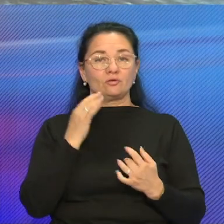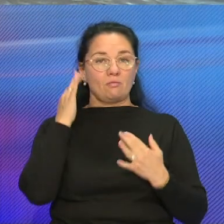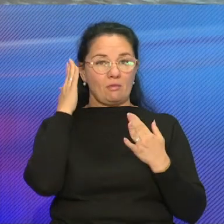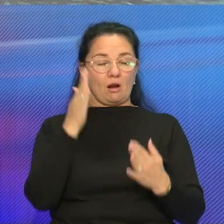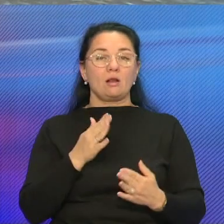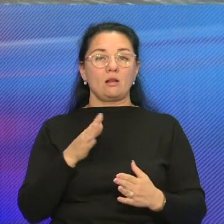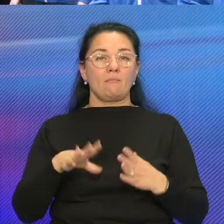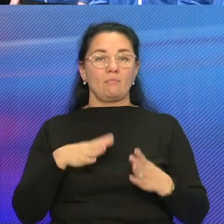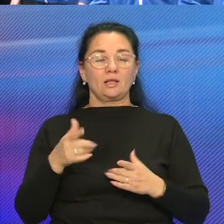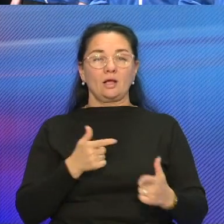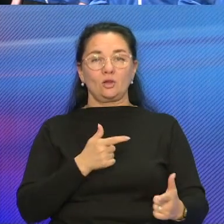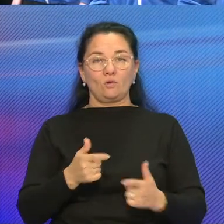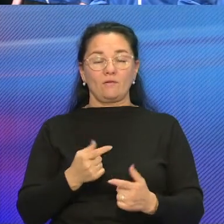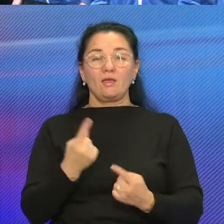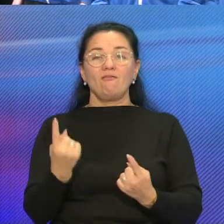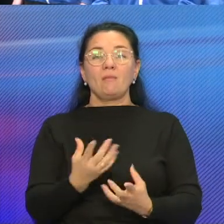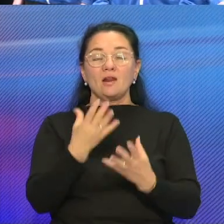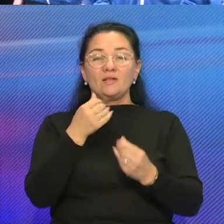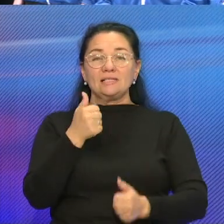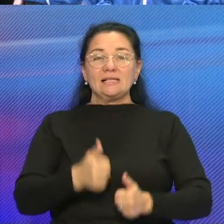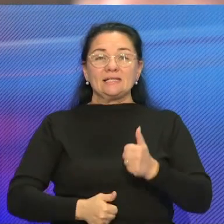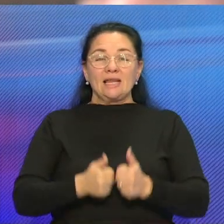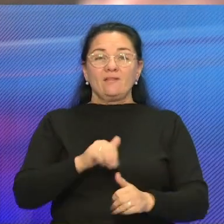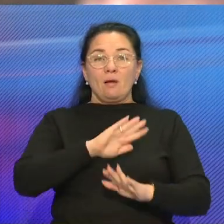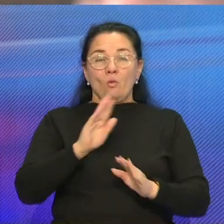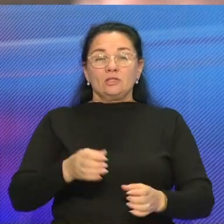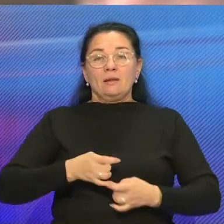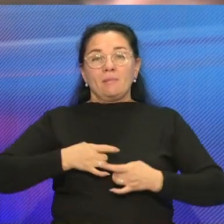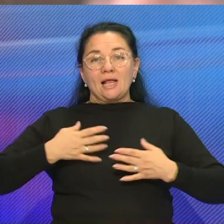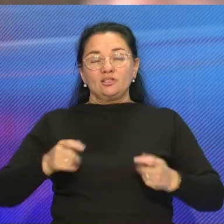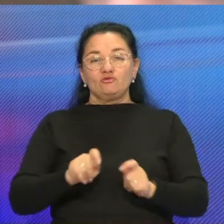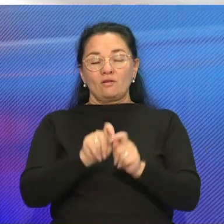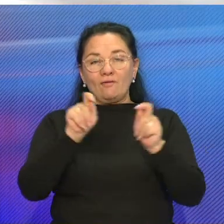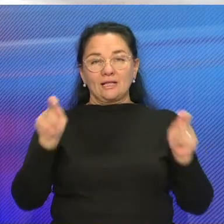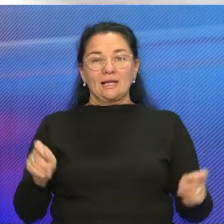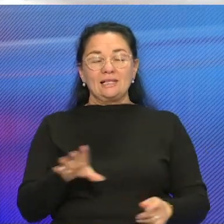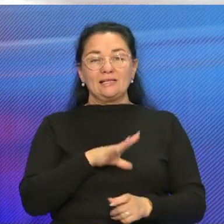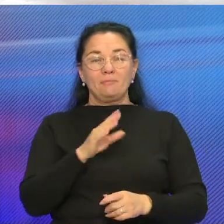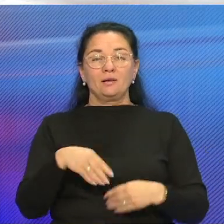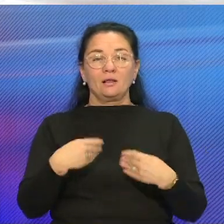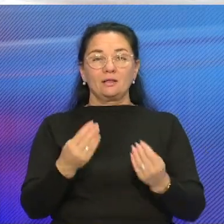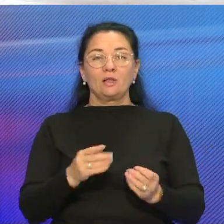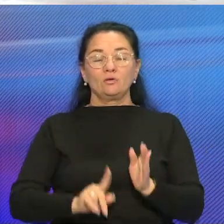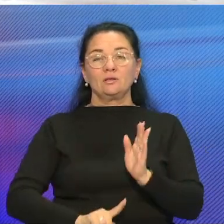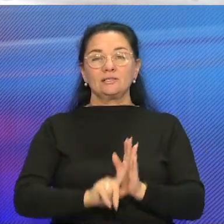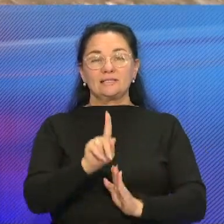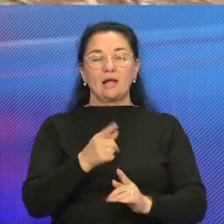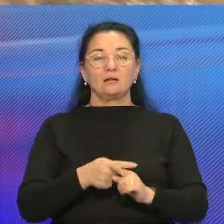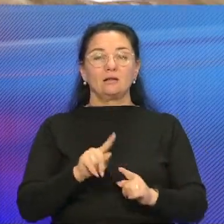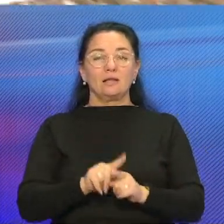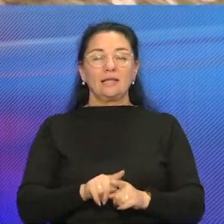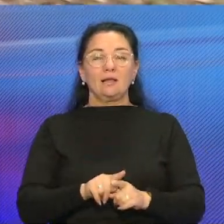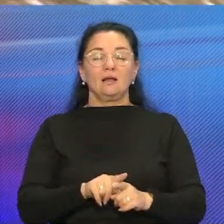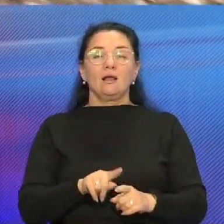падрыхтоўкі. У першы дзень спаборніцтваў пасля ўрачыстага адкрыцця быў дадзены старт конкурсам «Штурм» і